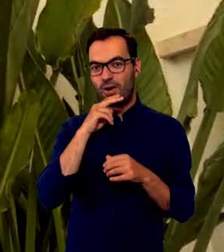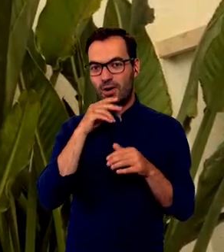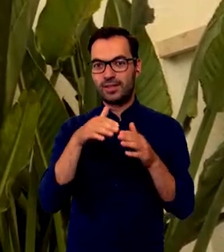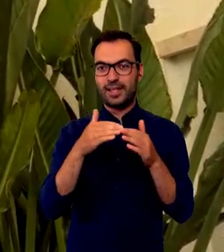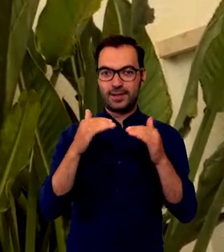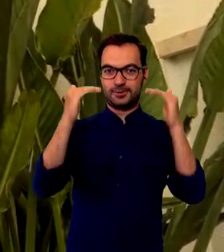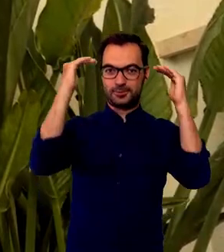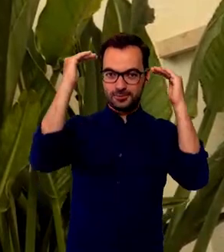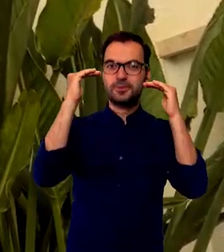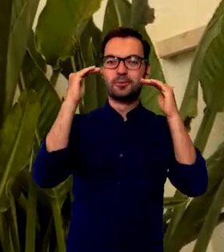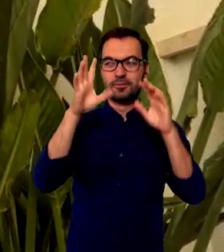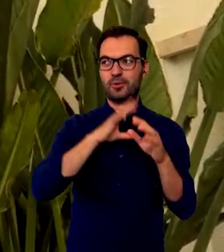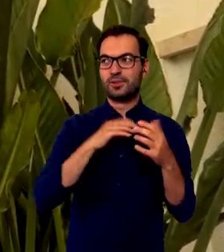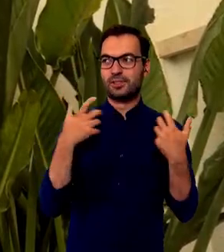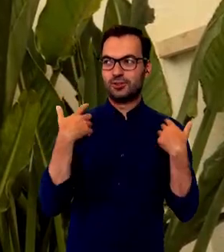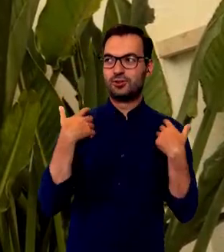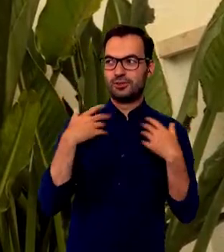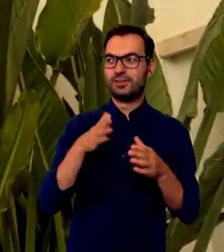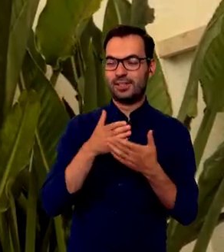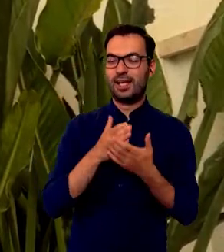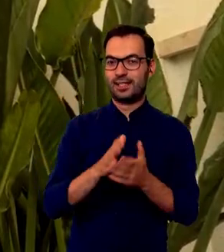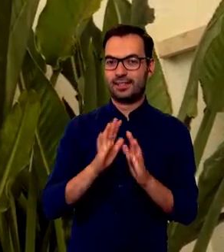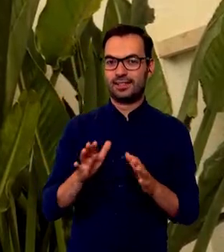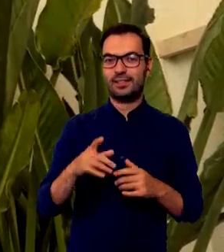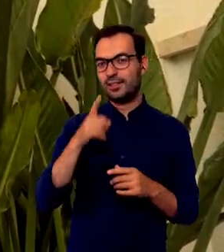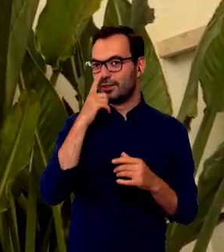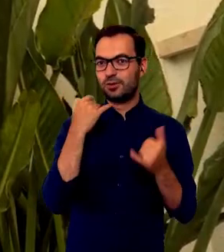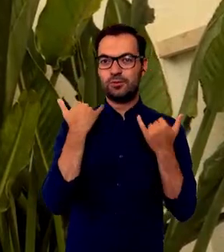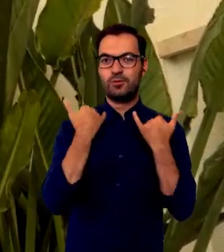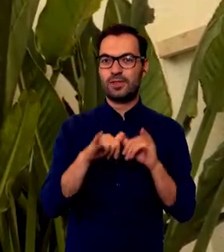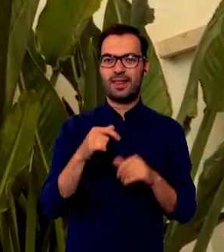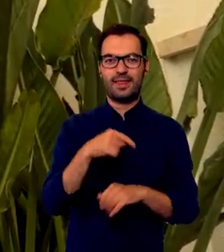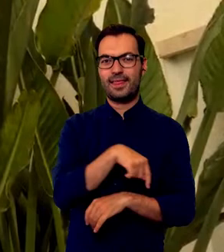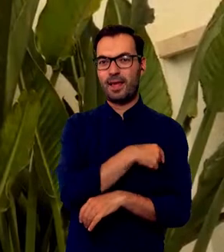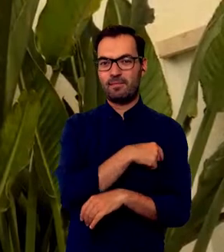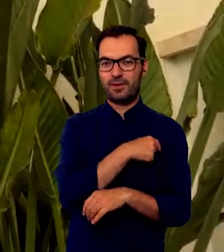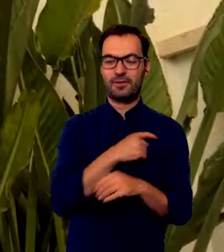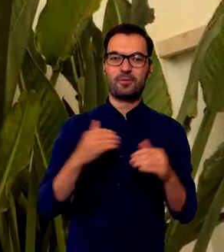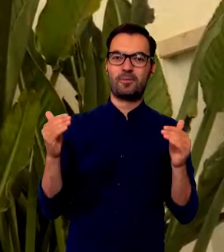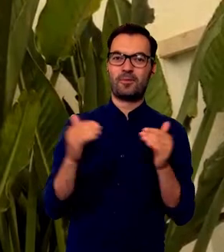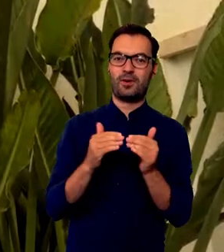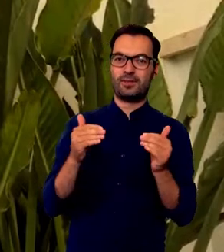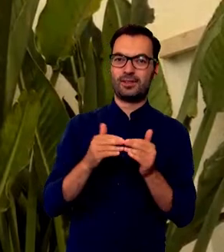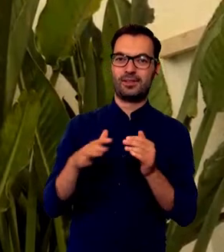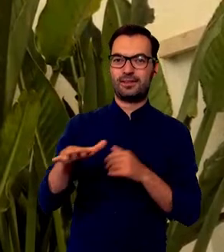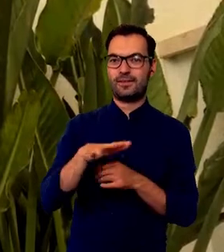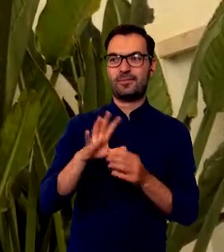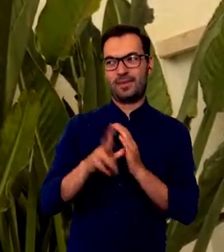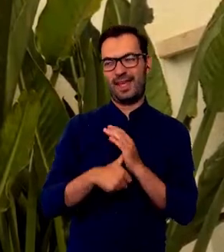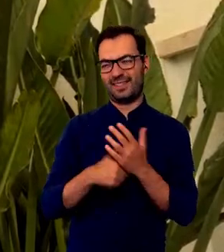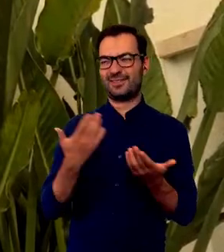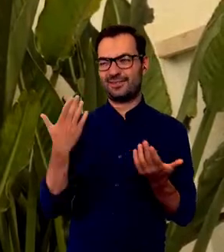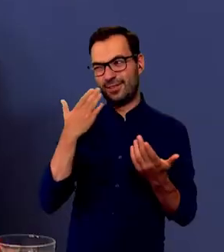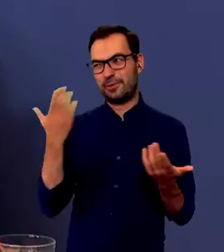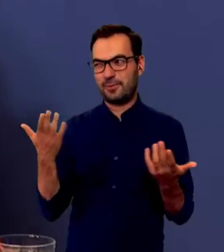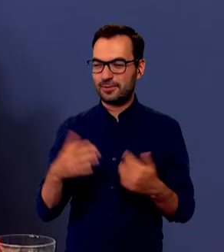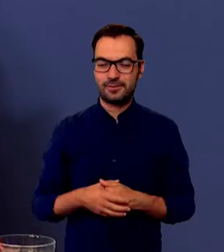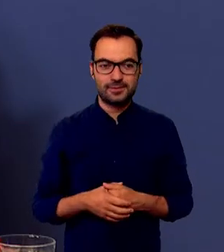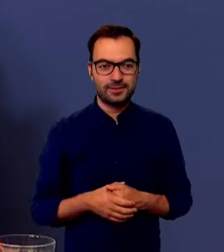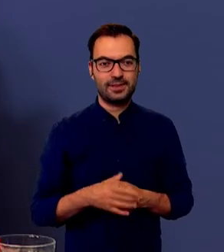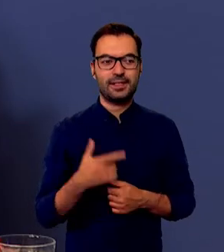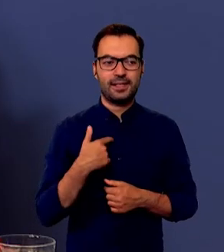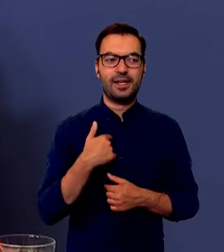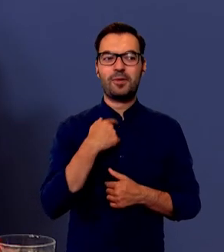można wytrzymać. Jednak to jest zupełnie inna temperatura, aniżeli ta, którą przeżywamy w mieście. Ja tak mówiłam